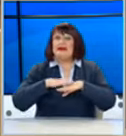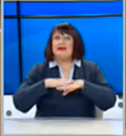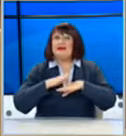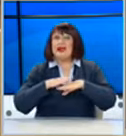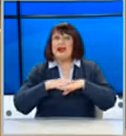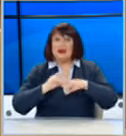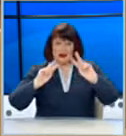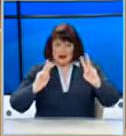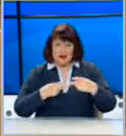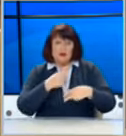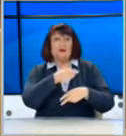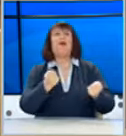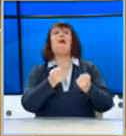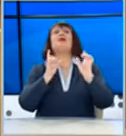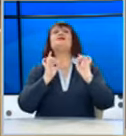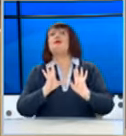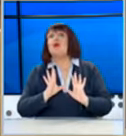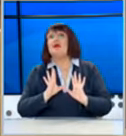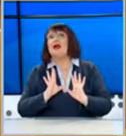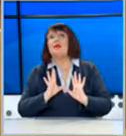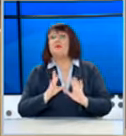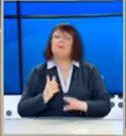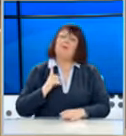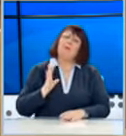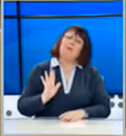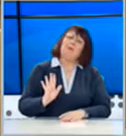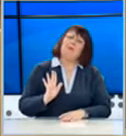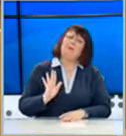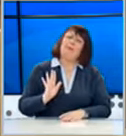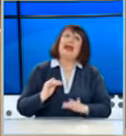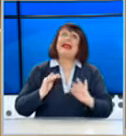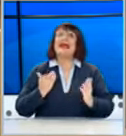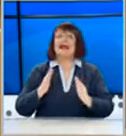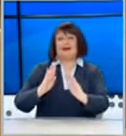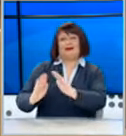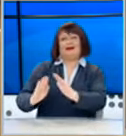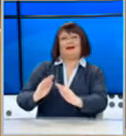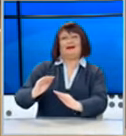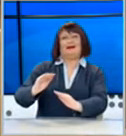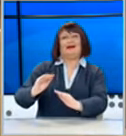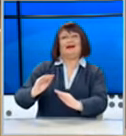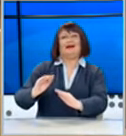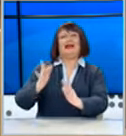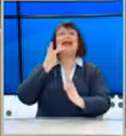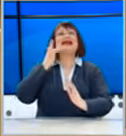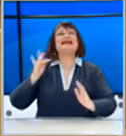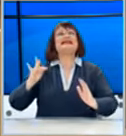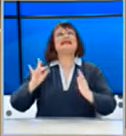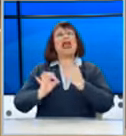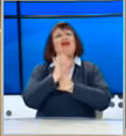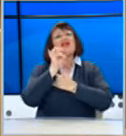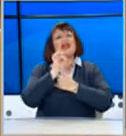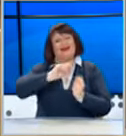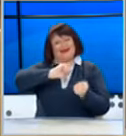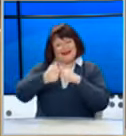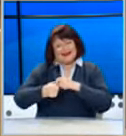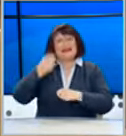αποκαλύφθηκε η αδράνειά σας? Ή μήπως συνεχίζετε να έχετε στα πούπουλα τα παράγωγα της Χρύσης Αυγής που,